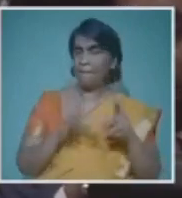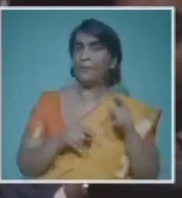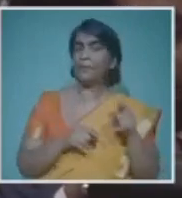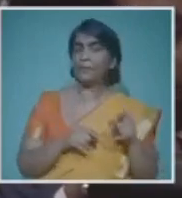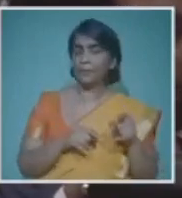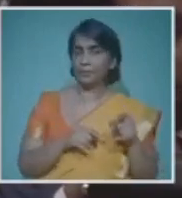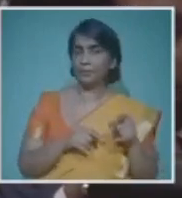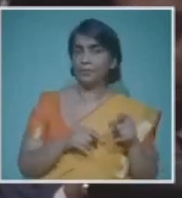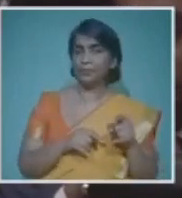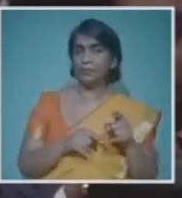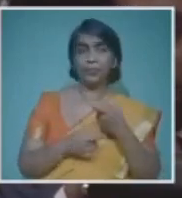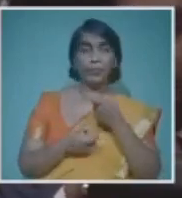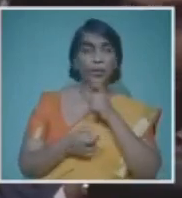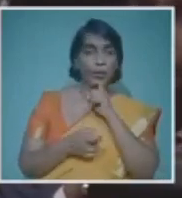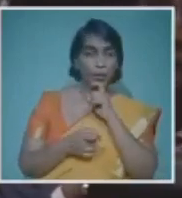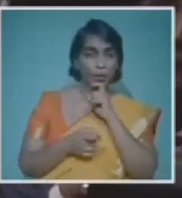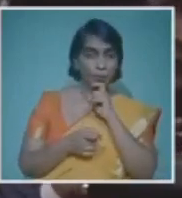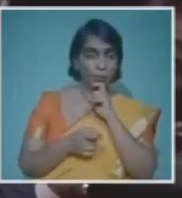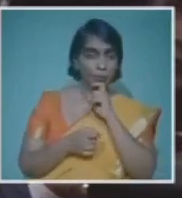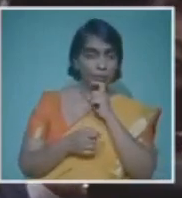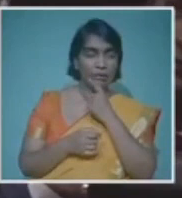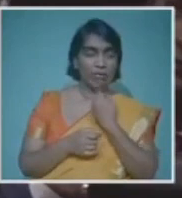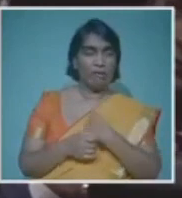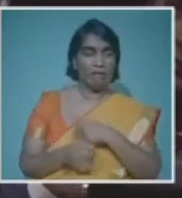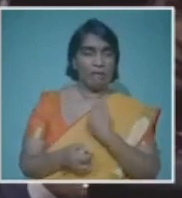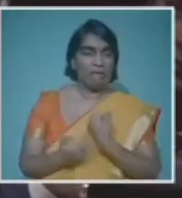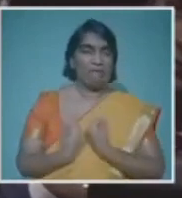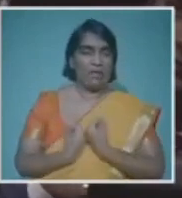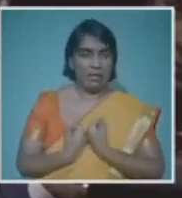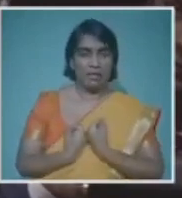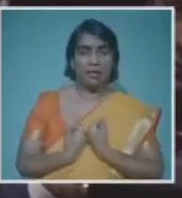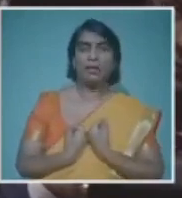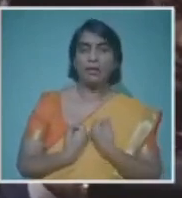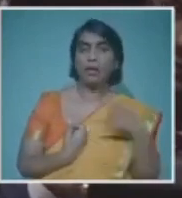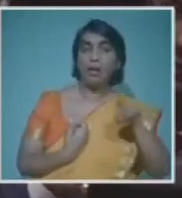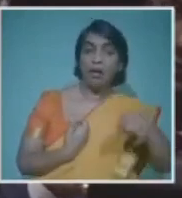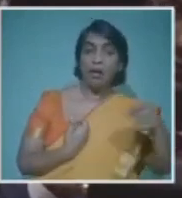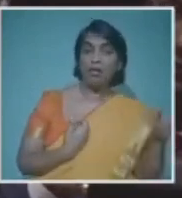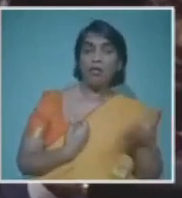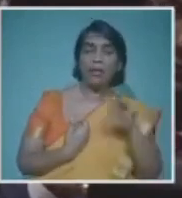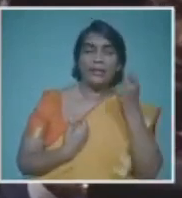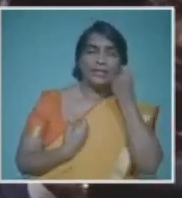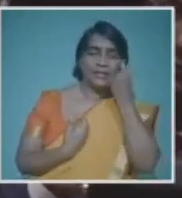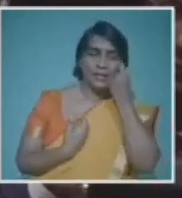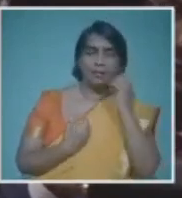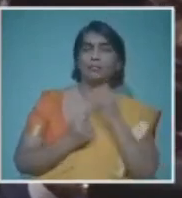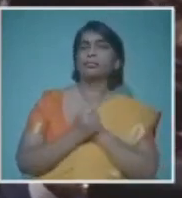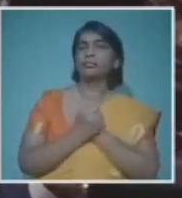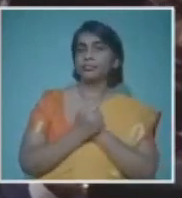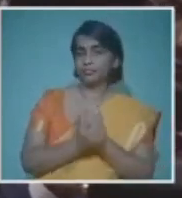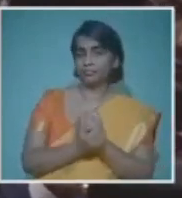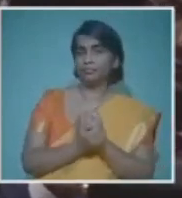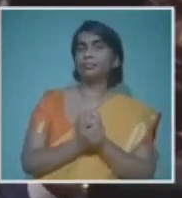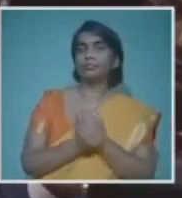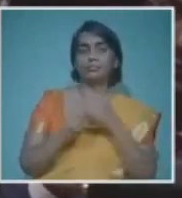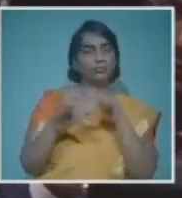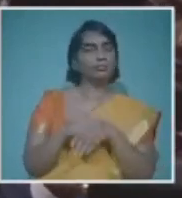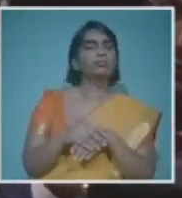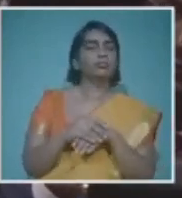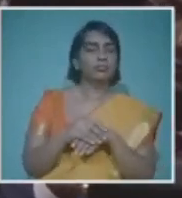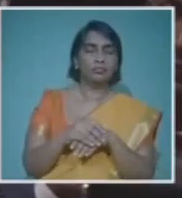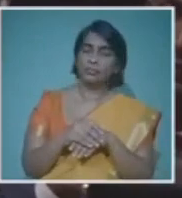ඉන්නේ නඩුවලට වරදකාරයෝ වෙච්ච උදවියේ, අනිත් අය සැකකරුවෝ චූදිතයෝ විදිහට රැඳවියන් විදිහට